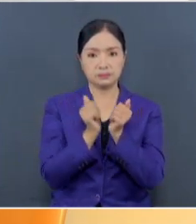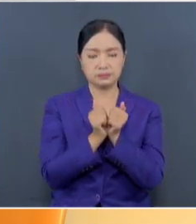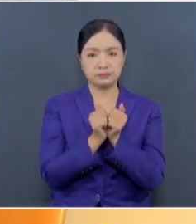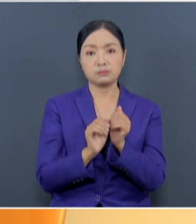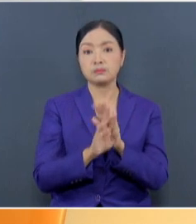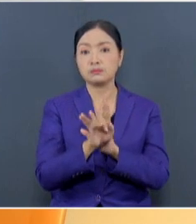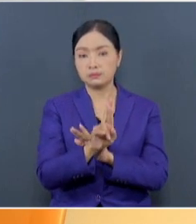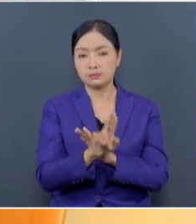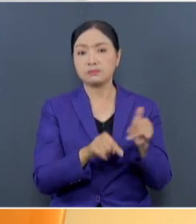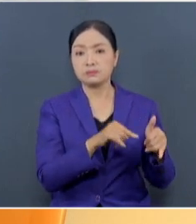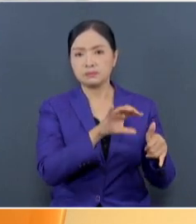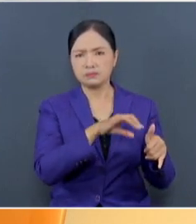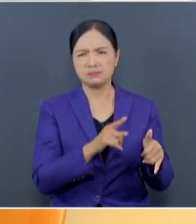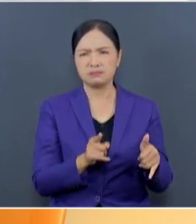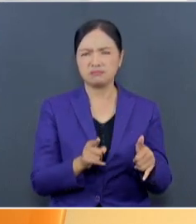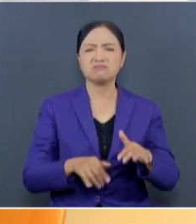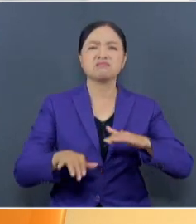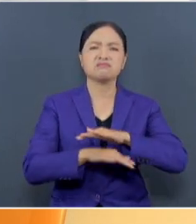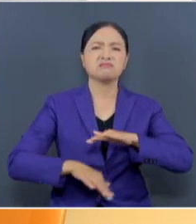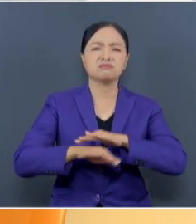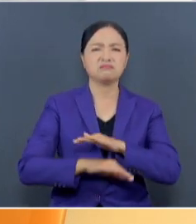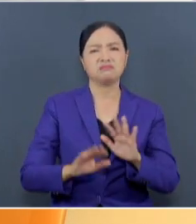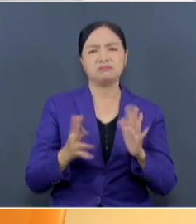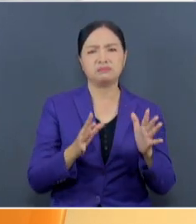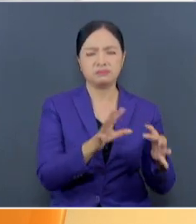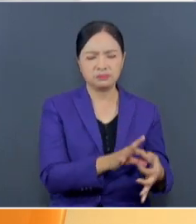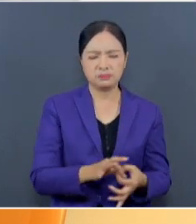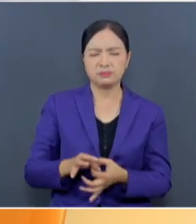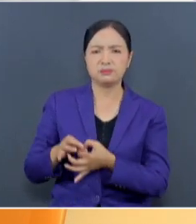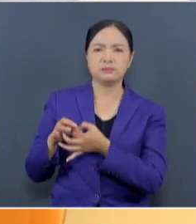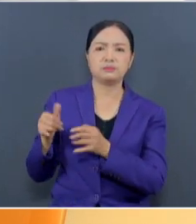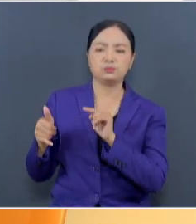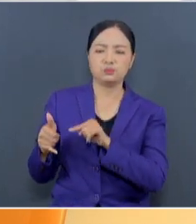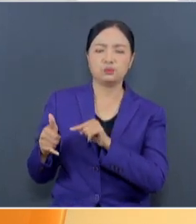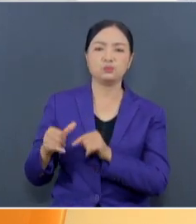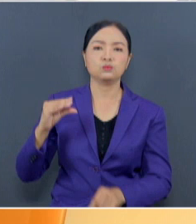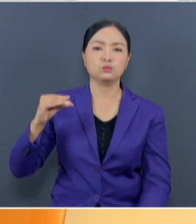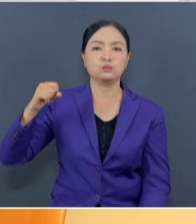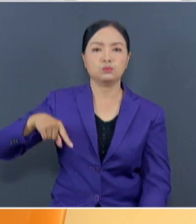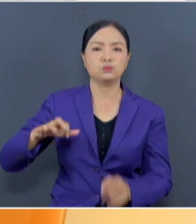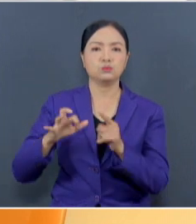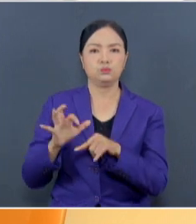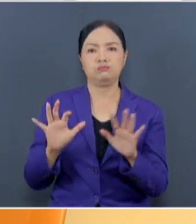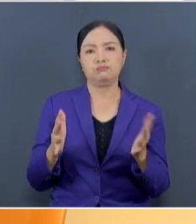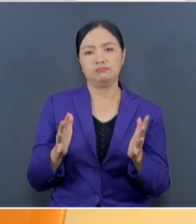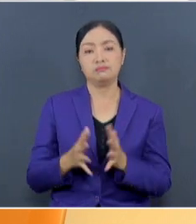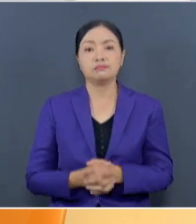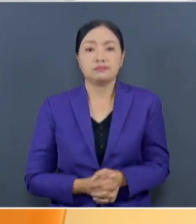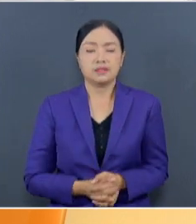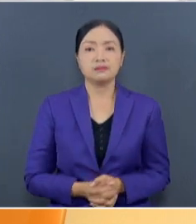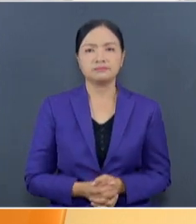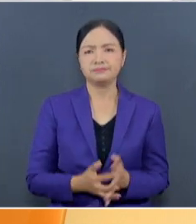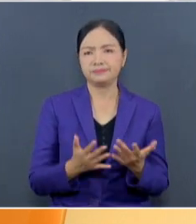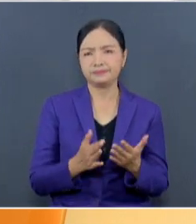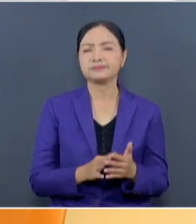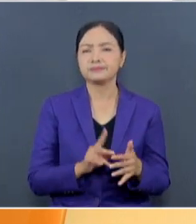บุรีรัมย์บอกว่าคดีมันไม่มีหลักฐานอ่ะที่จะเชื่อมโยงไปถึงตัวนายโซ่คู่อริที่คุณแม่สงสัยอ่ะครับยังไงก็ตามตำรวจบอกว่าเดี๋ยว